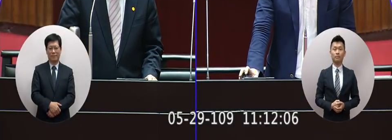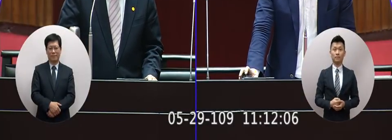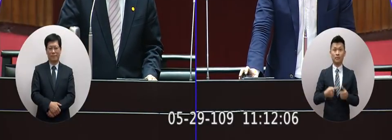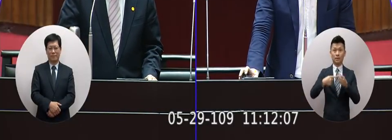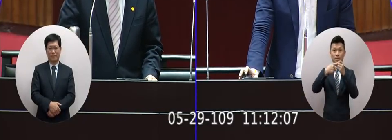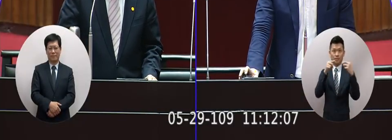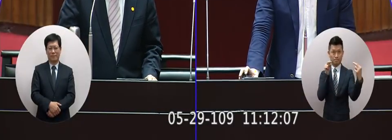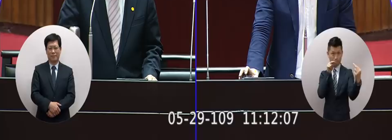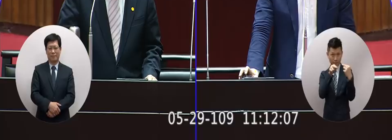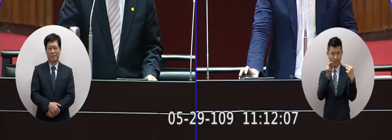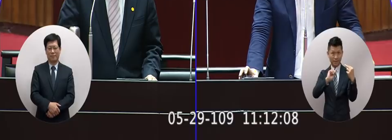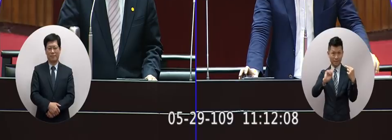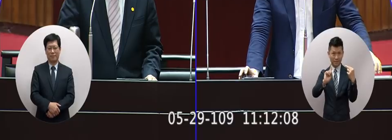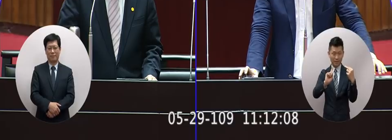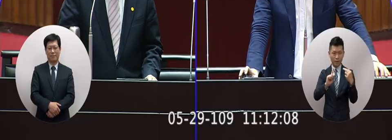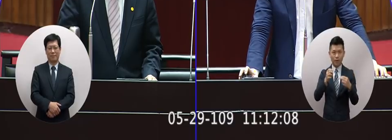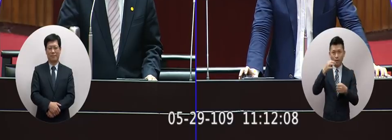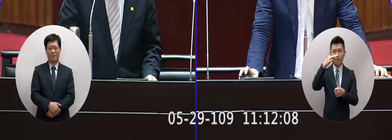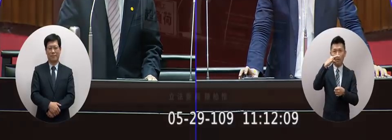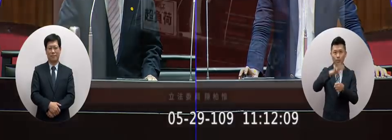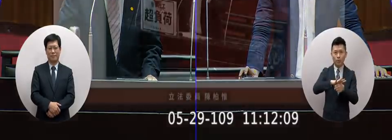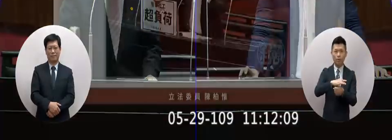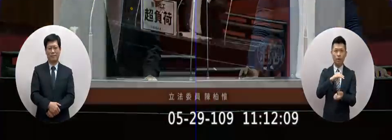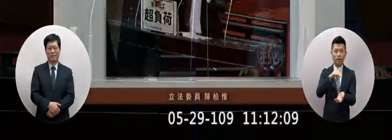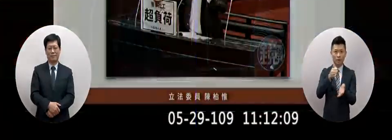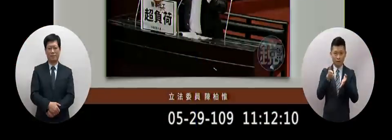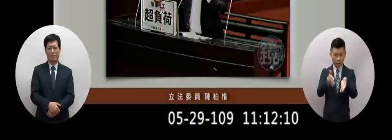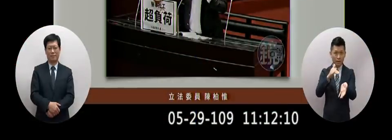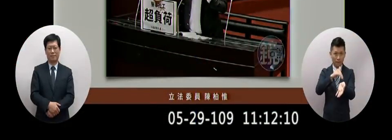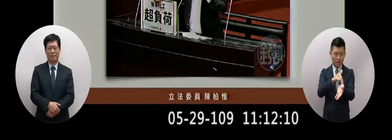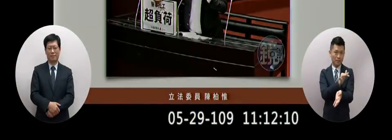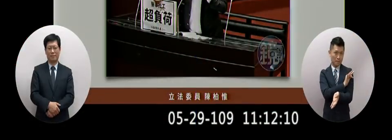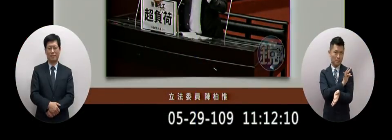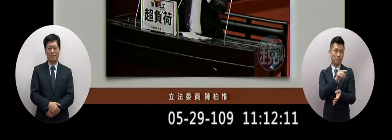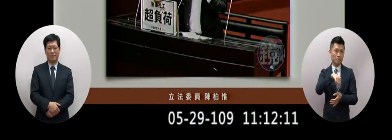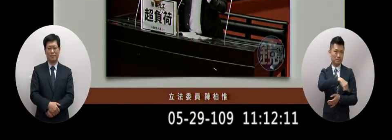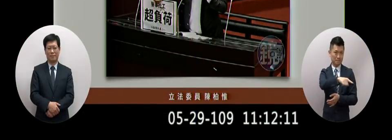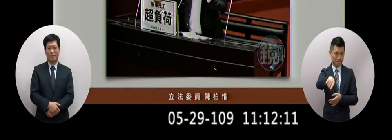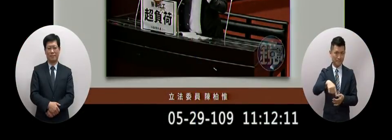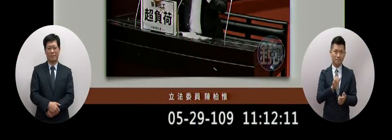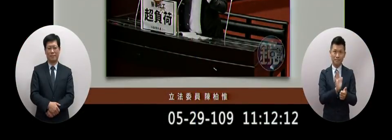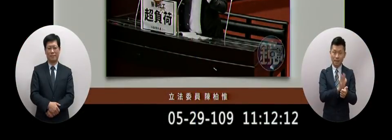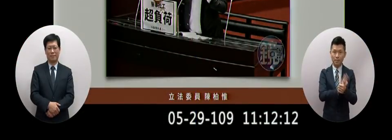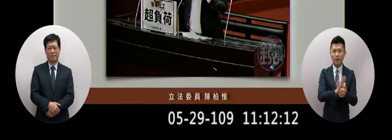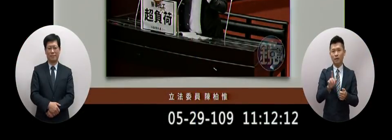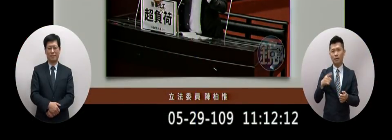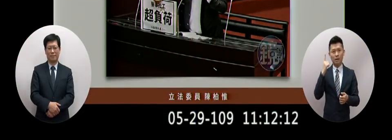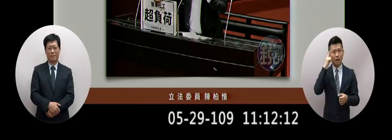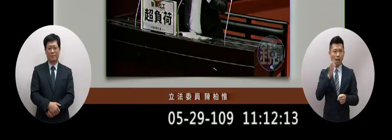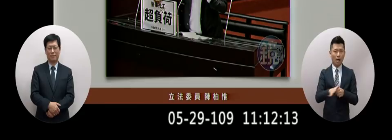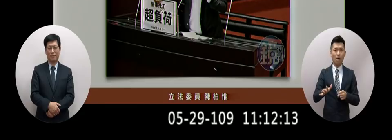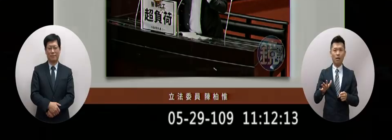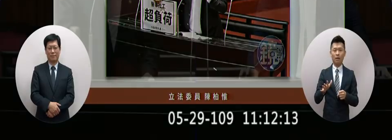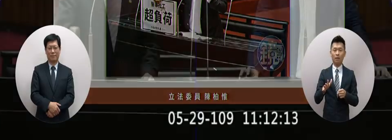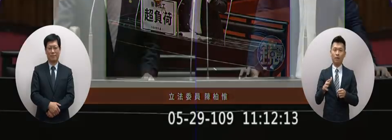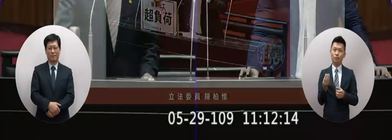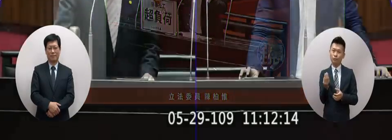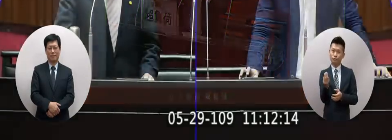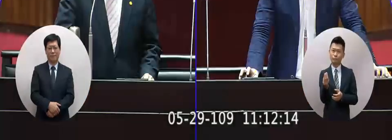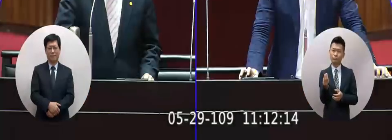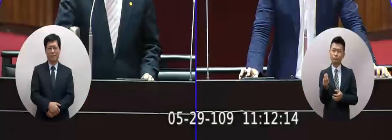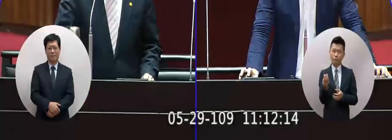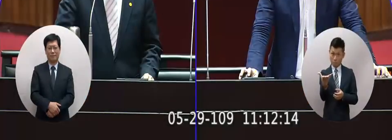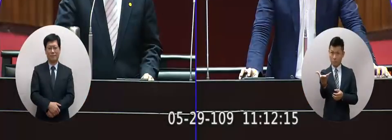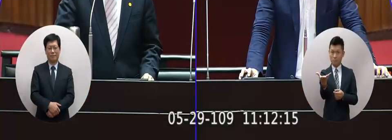第一个见面是超波上医护人员的部分啊，虽然不满意，还是有人不满意啊，但是呢，大多数咱已经尽量